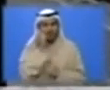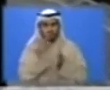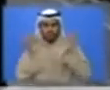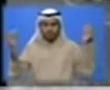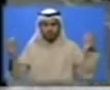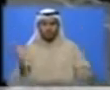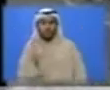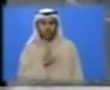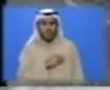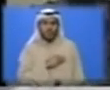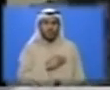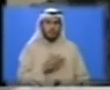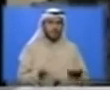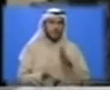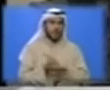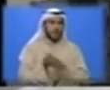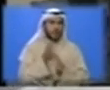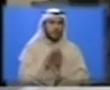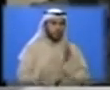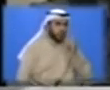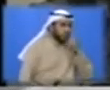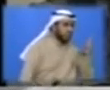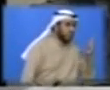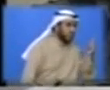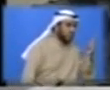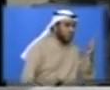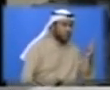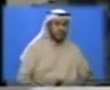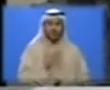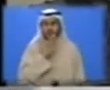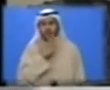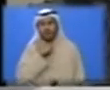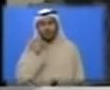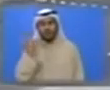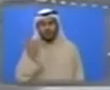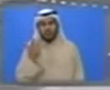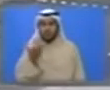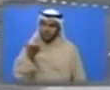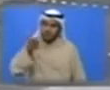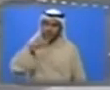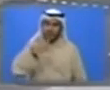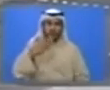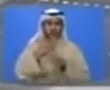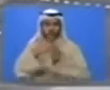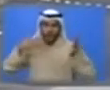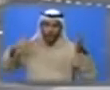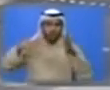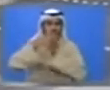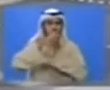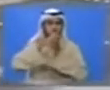أيضا، والكثير الكثير غيرهم لم يعودوا. والسبب في ذلك وفاة ناتجة عن حادث